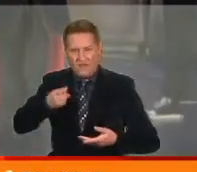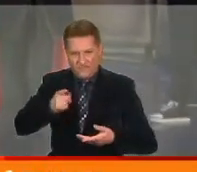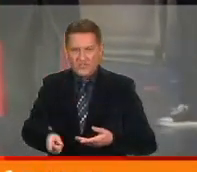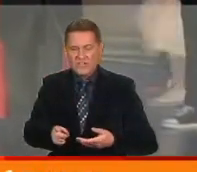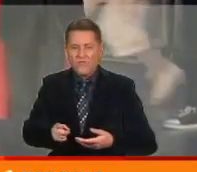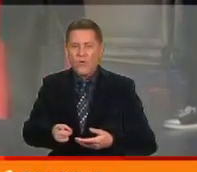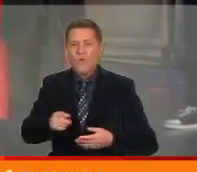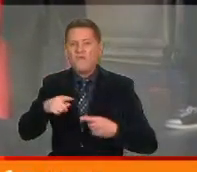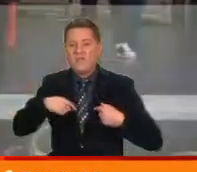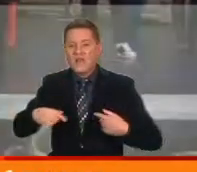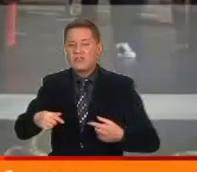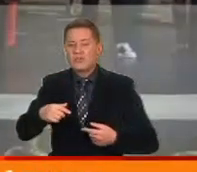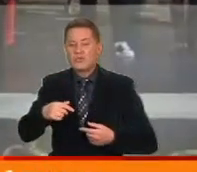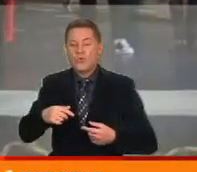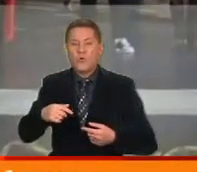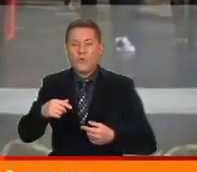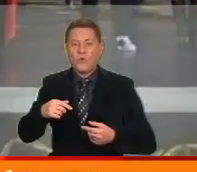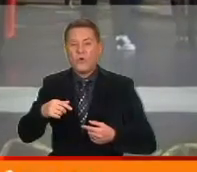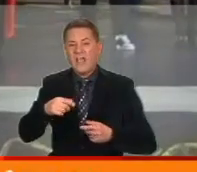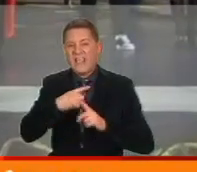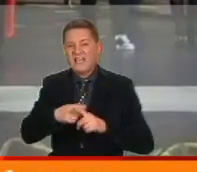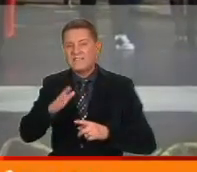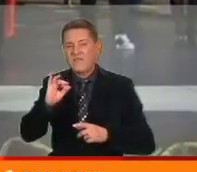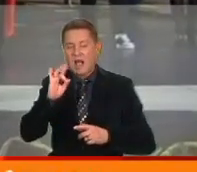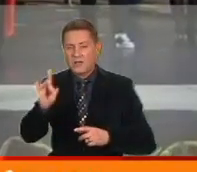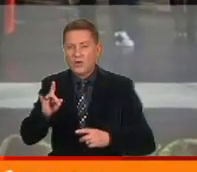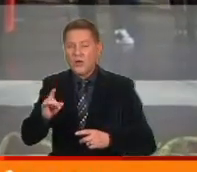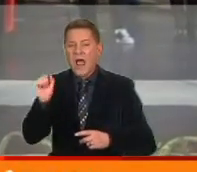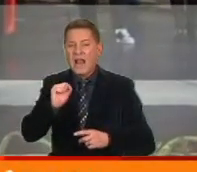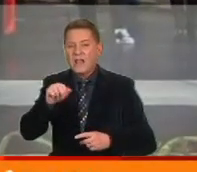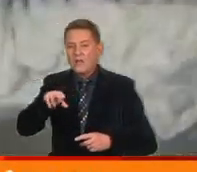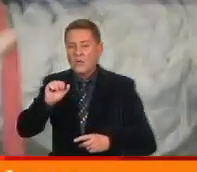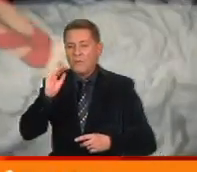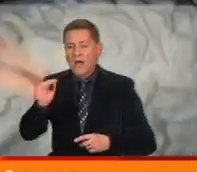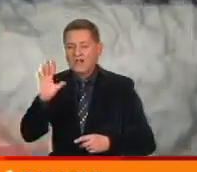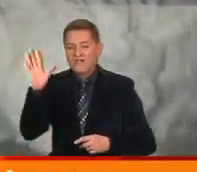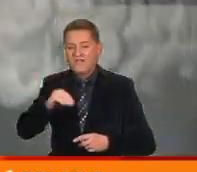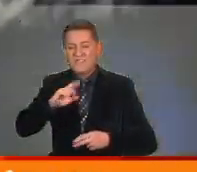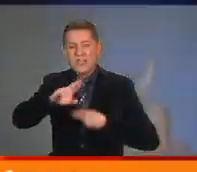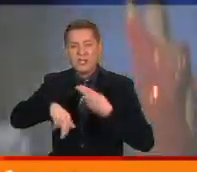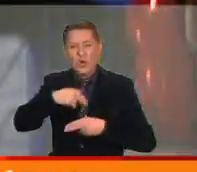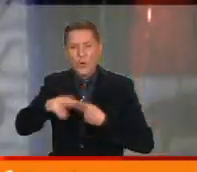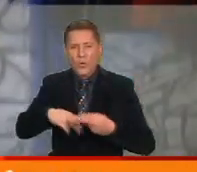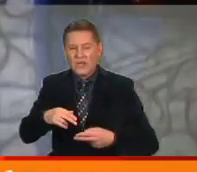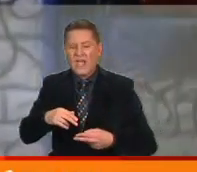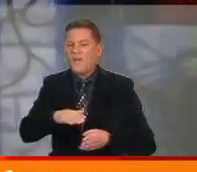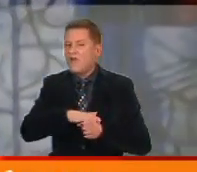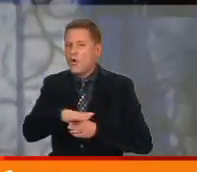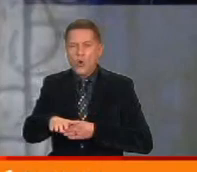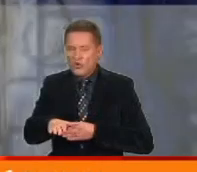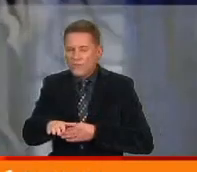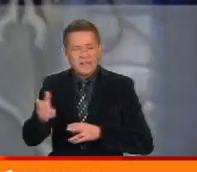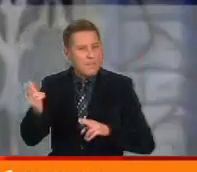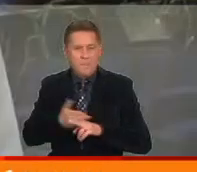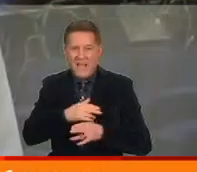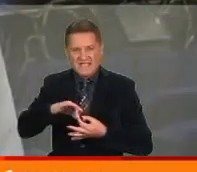«Ікс-фактор», а за сумісництвом і господиною таємничого дому Аліною Паш. Усі трюки над сценою акробати виконуватимуть